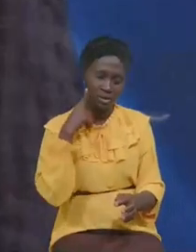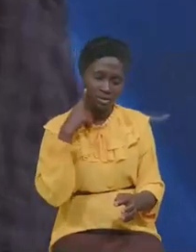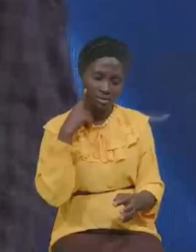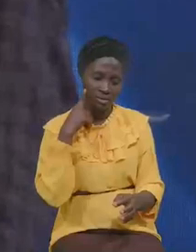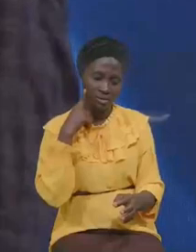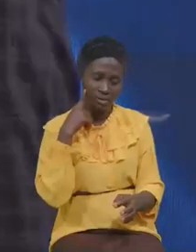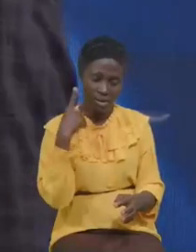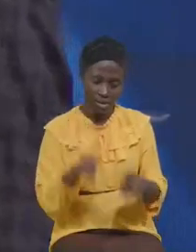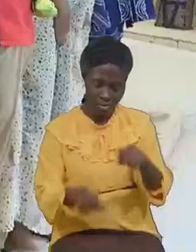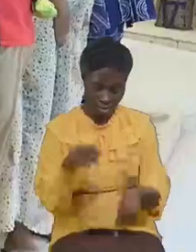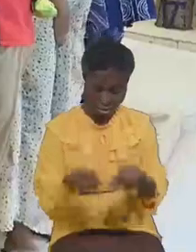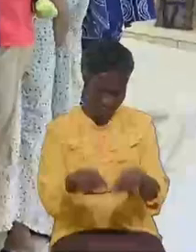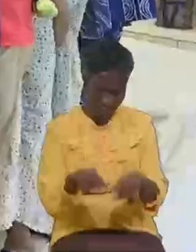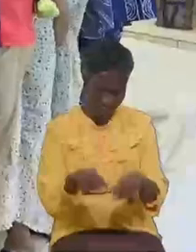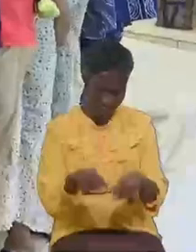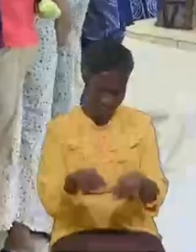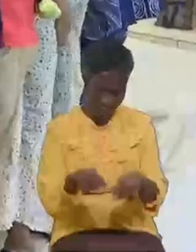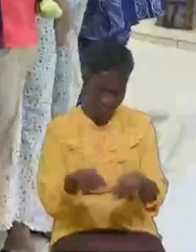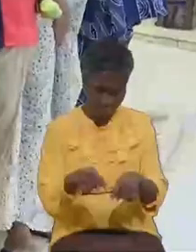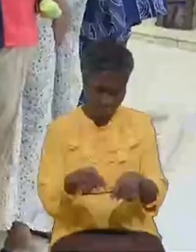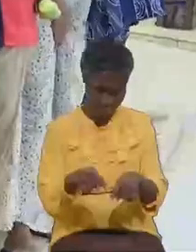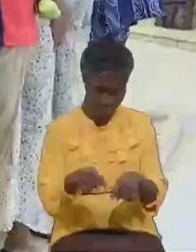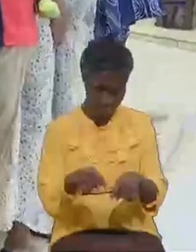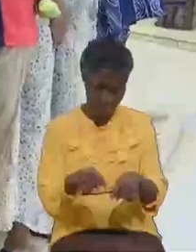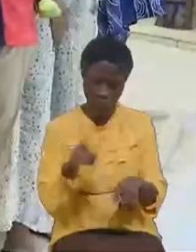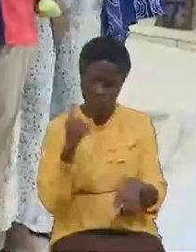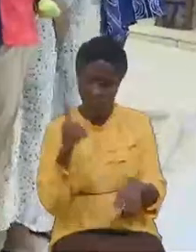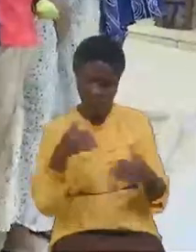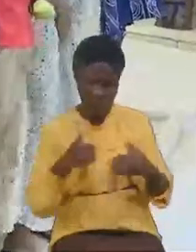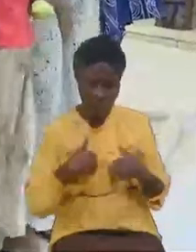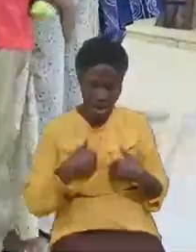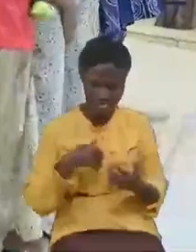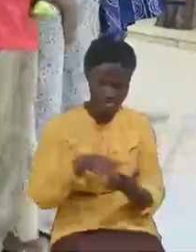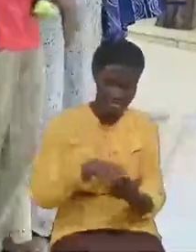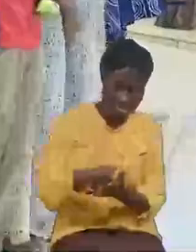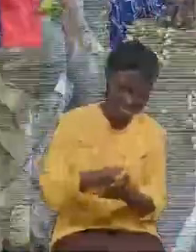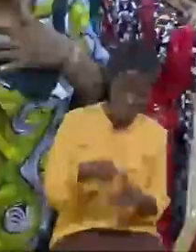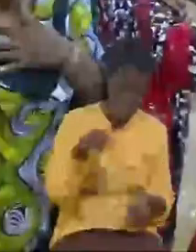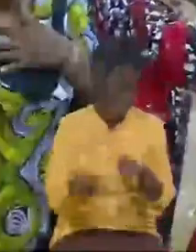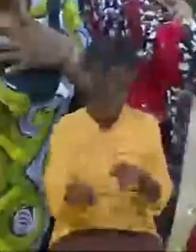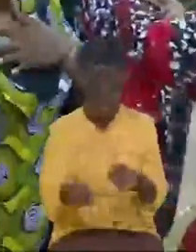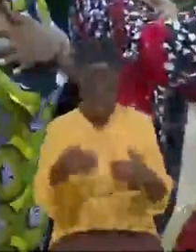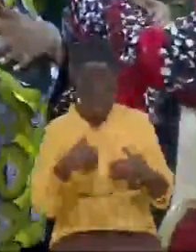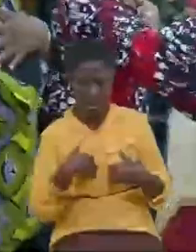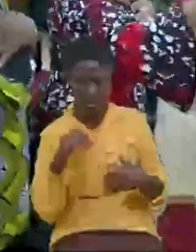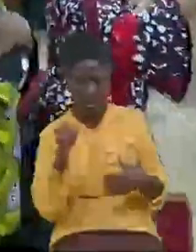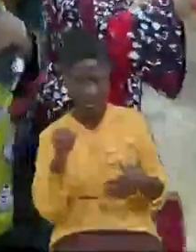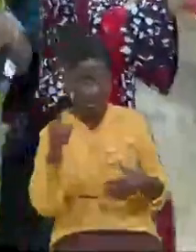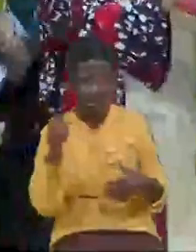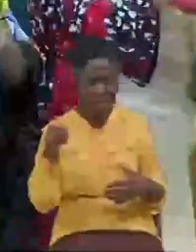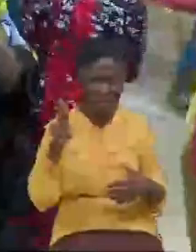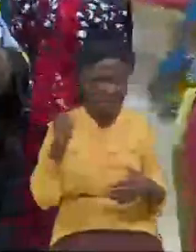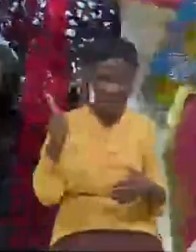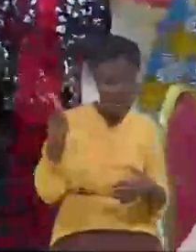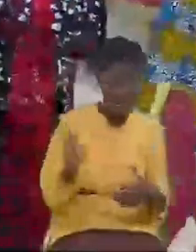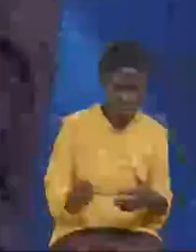les boiteux, ceux, les paralytiques, celui qui a l'hémiplégie, celui qui a le